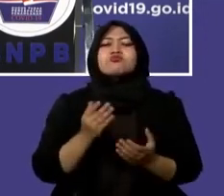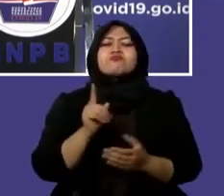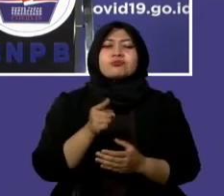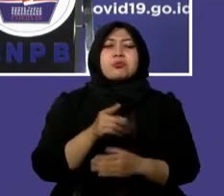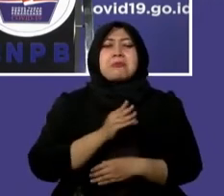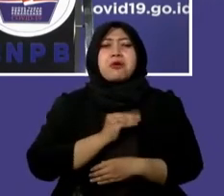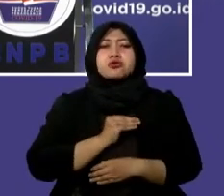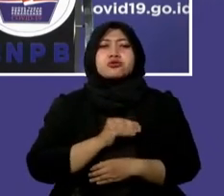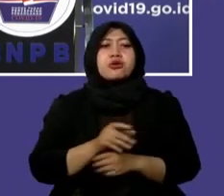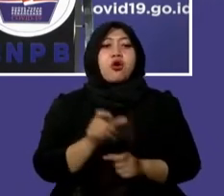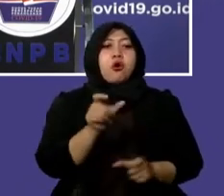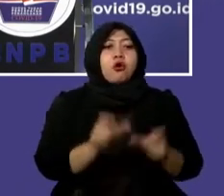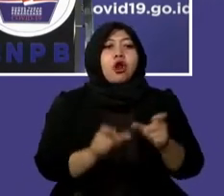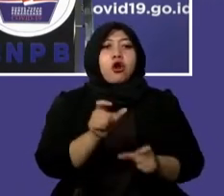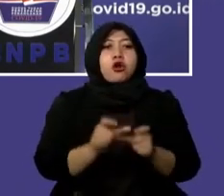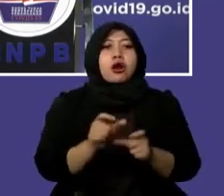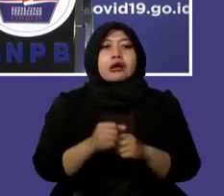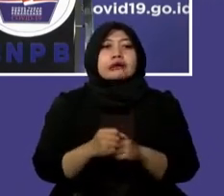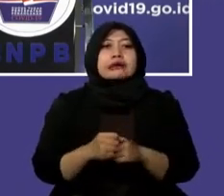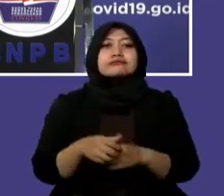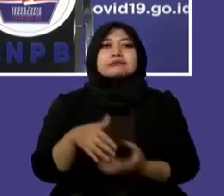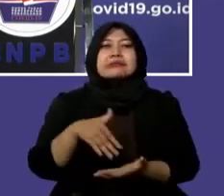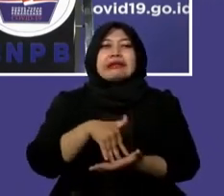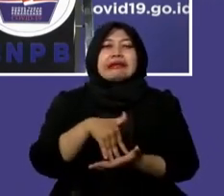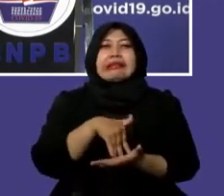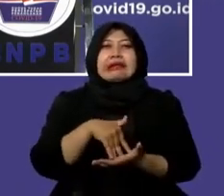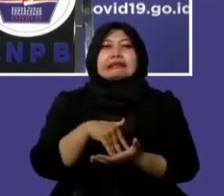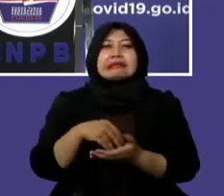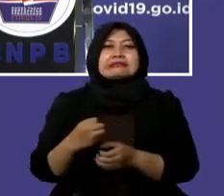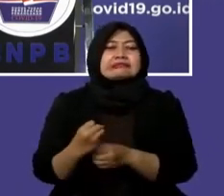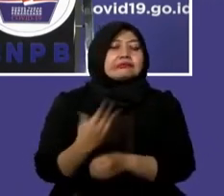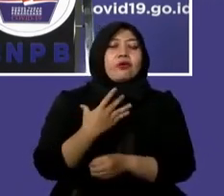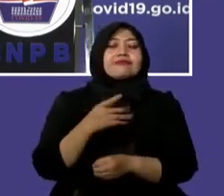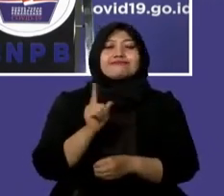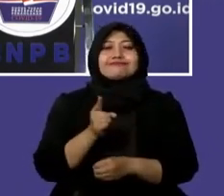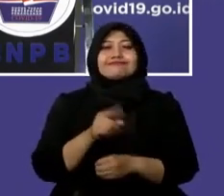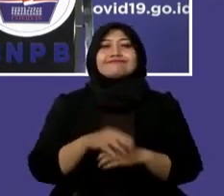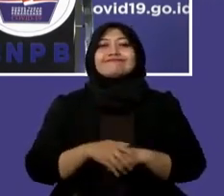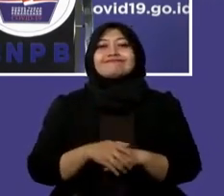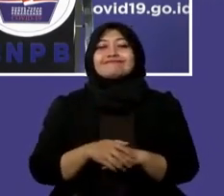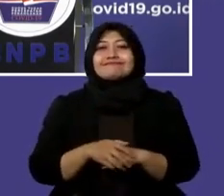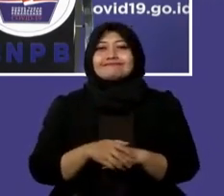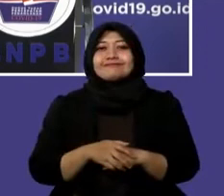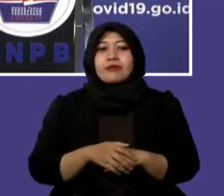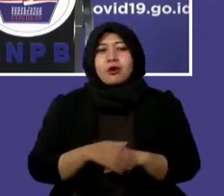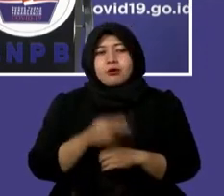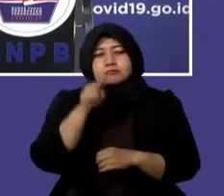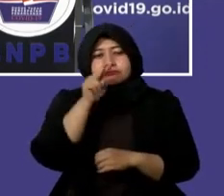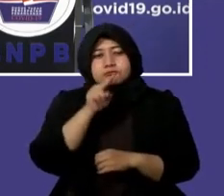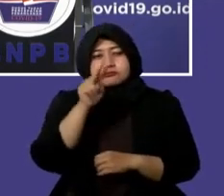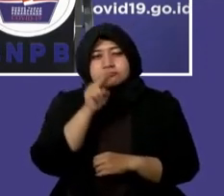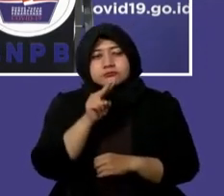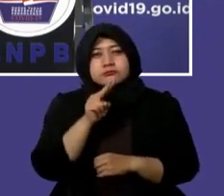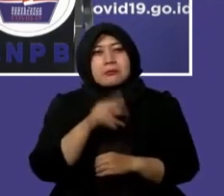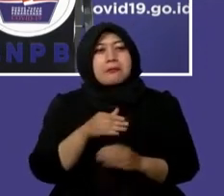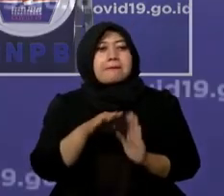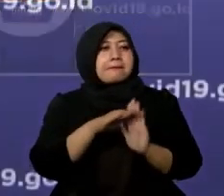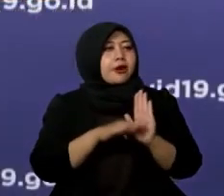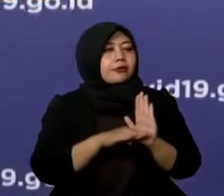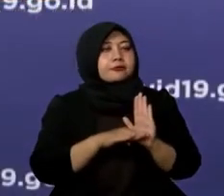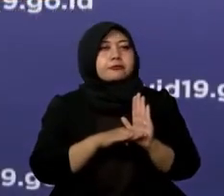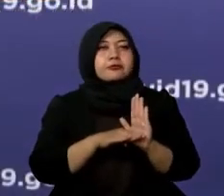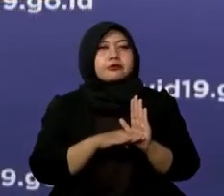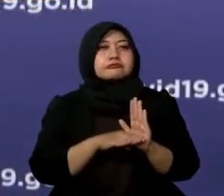orang yang rentan tertular. Oleh karena itu, perhatikan betul protokol